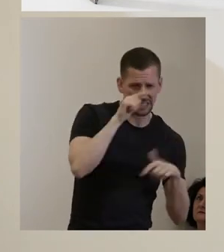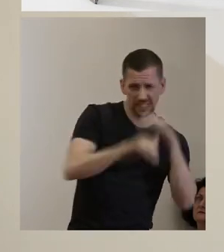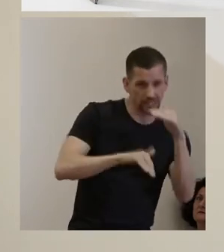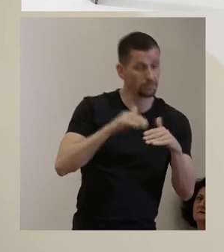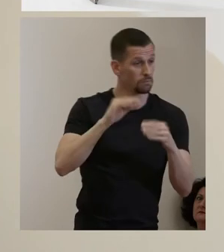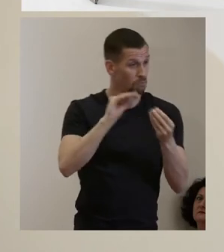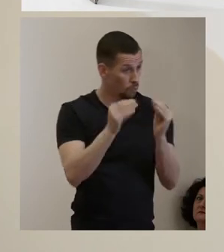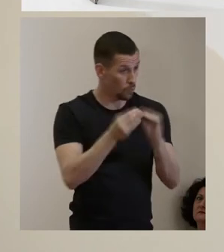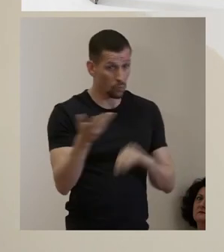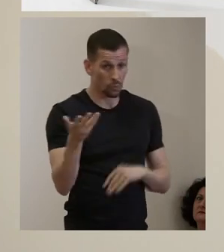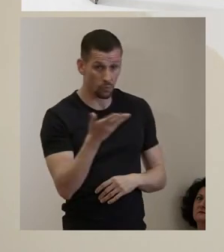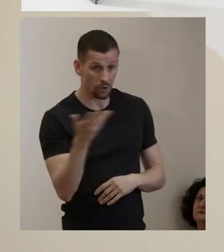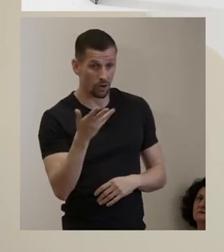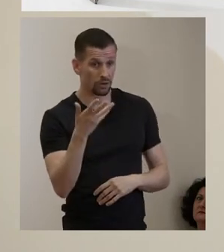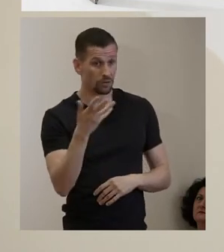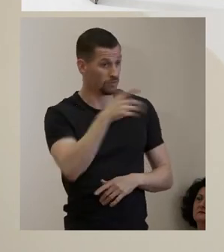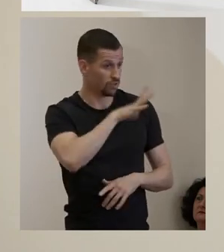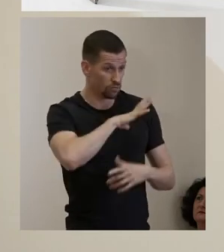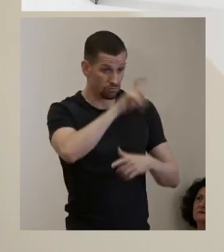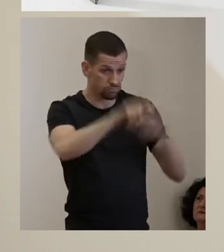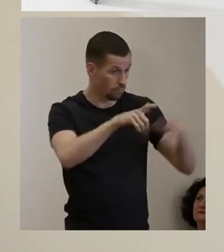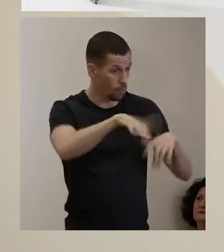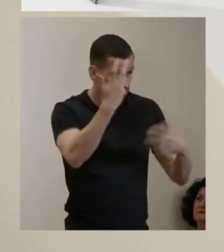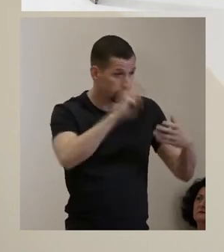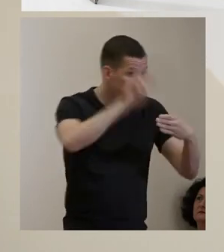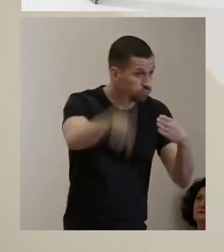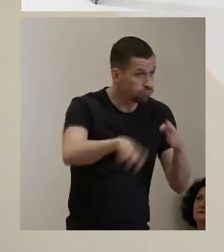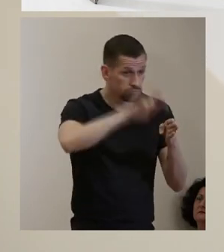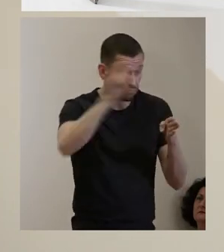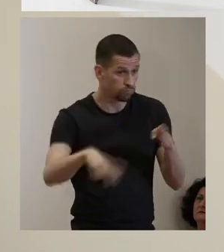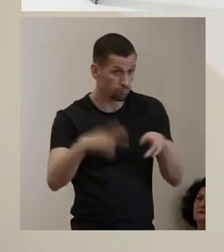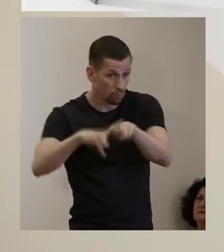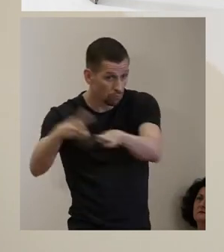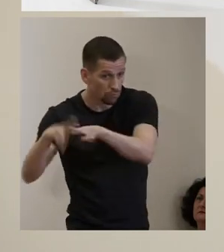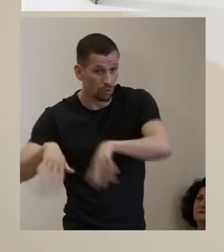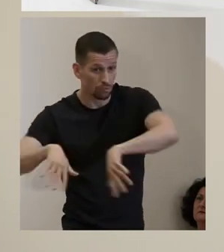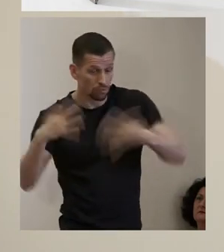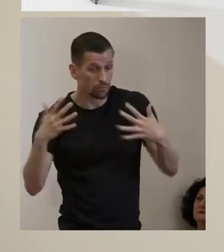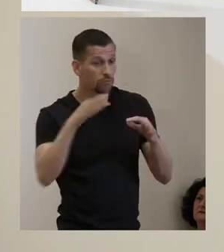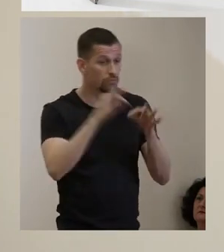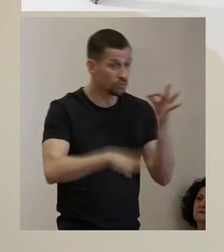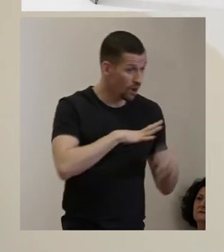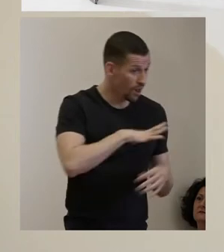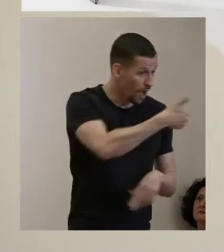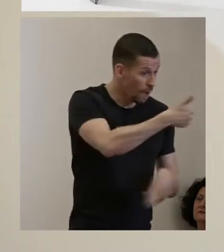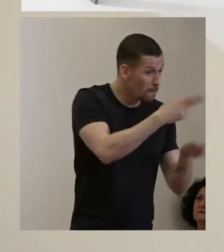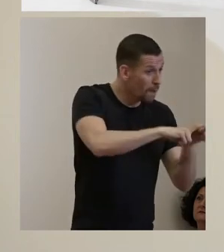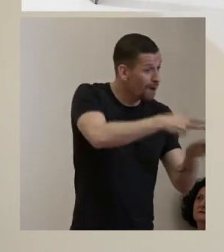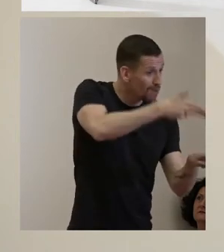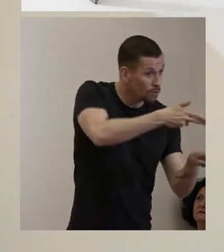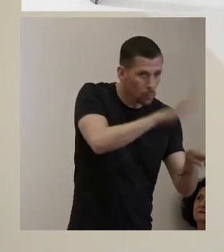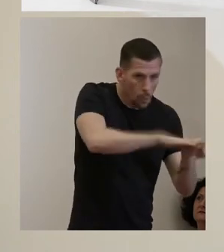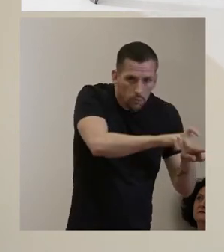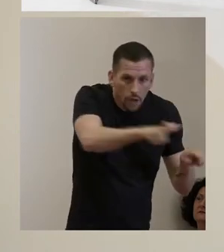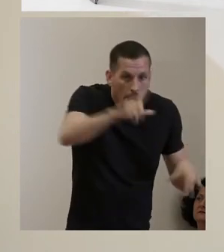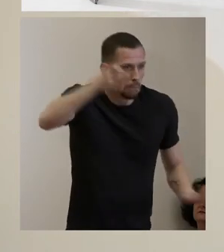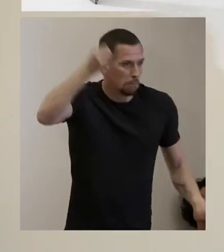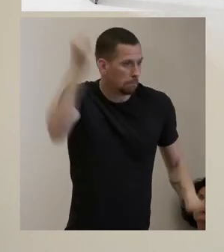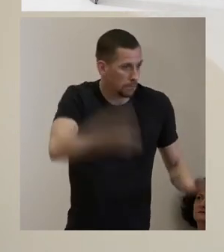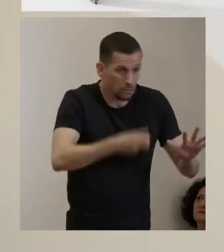avait suscité une mort, une révolte et finalement des suicides. Les profits espérés de l'expédition disparaissaient dans les